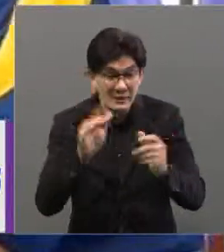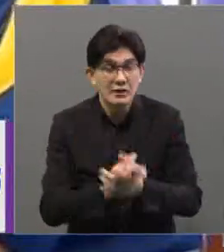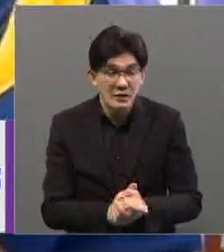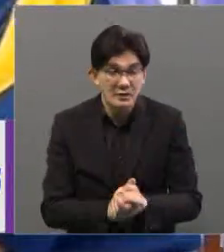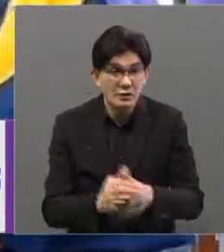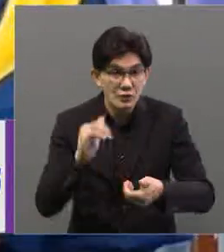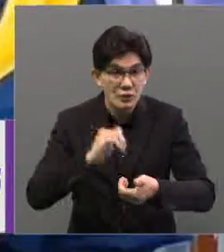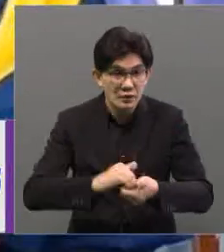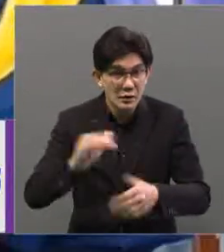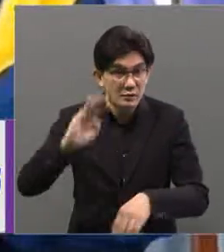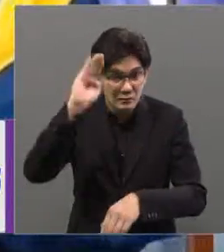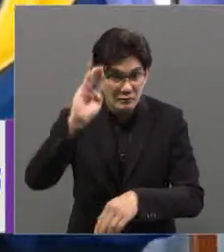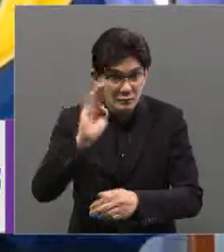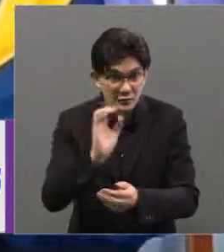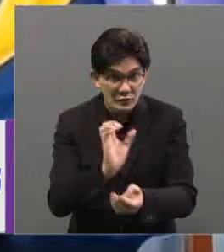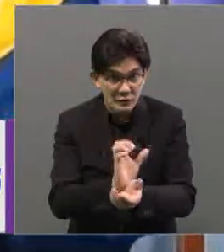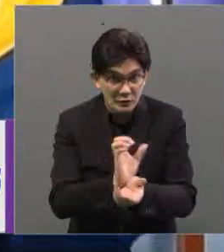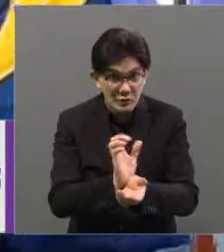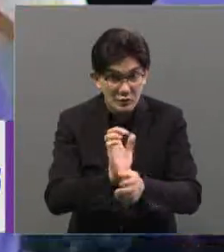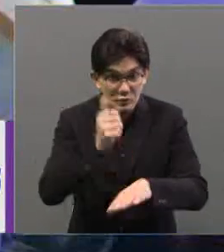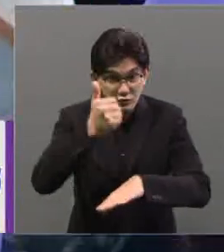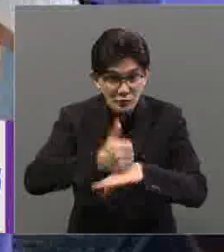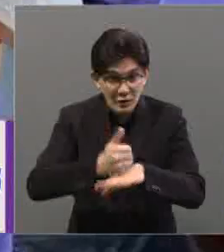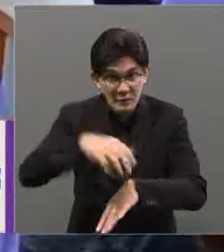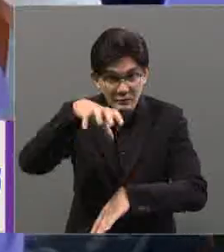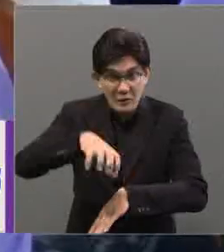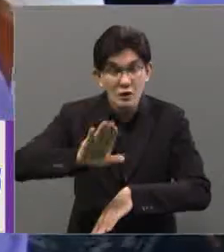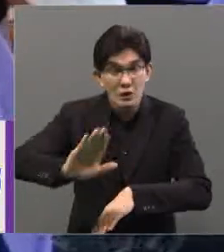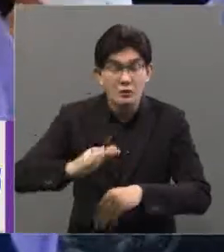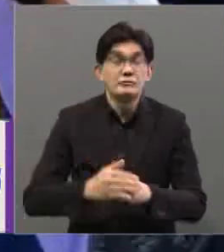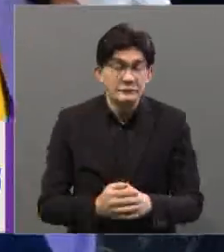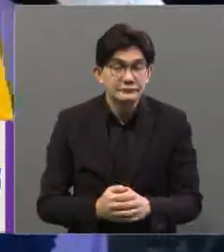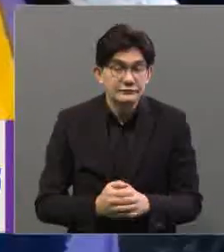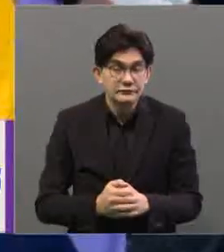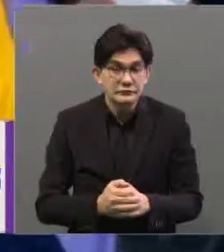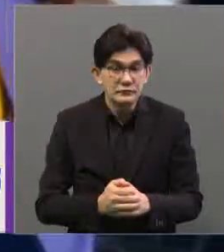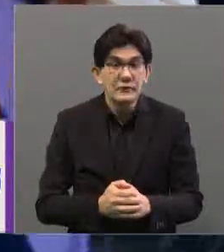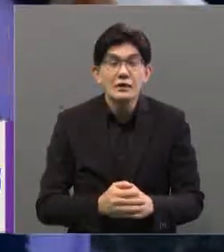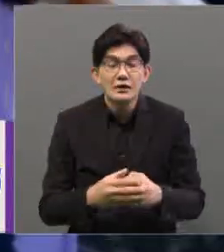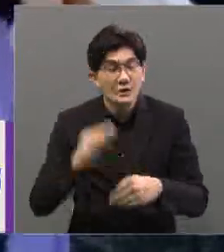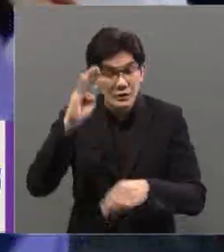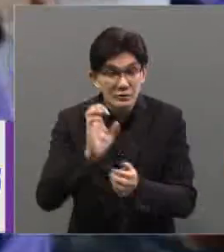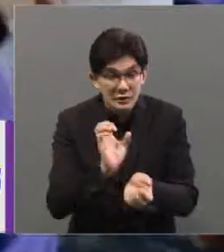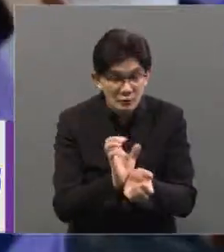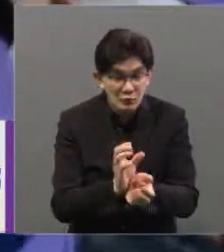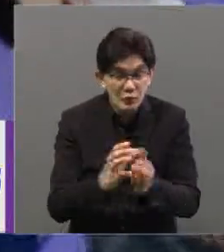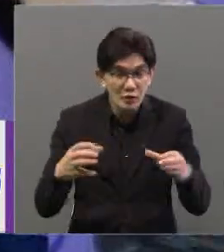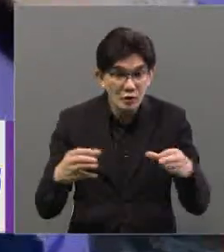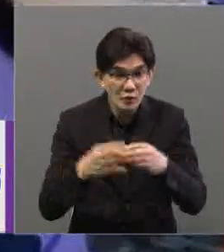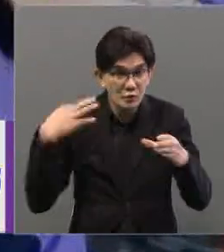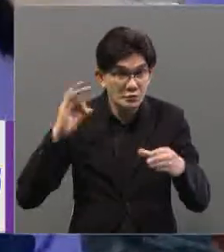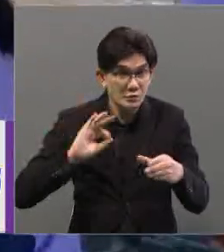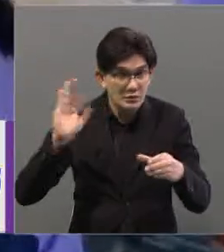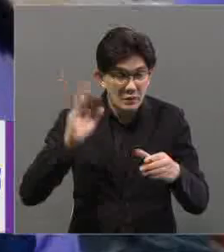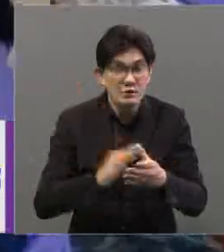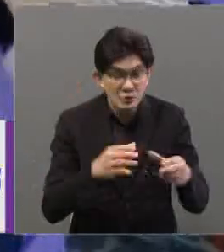ตำรวจเอกสุภชัยวิบูลสุขสันต์ผู้กำกับการสถานีตำรวจภูธรอุดมทรัพย์ได้นำข้าราชการตำรวจและกลุ่มจิตอาสาในพื้น